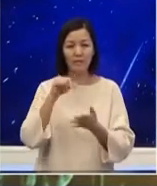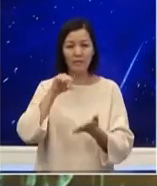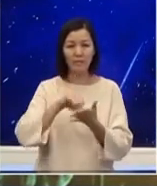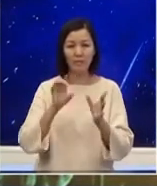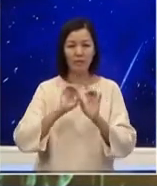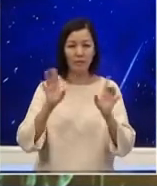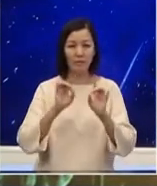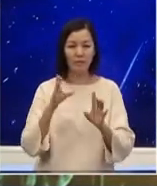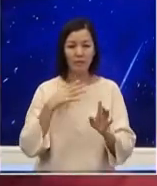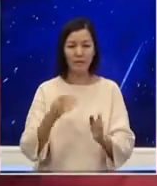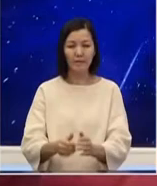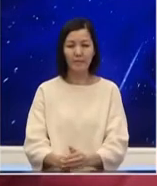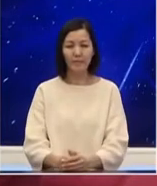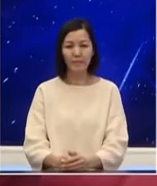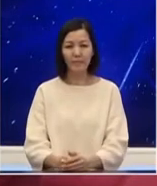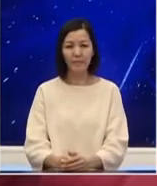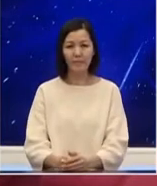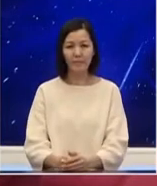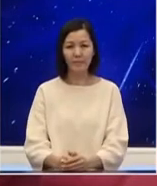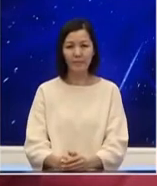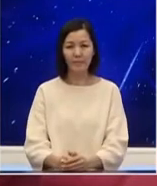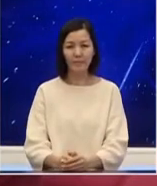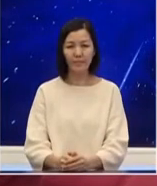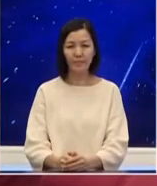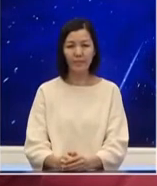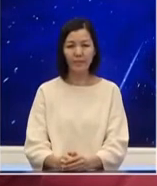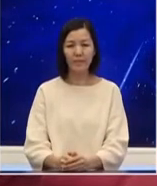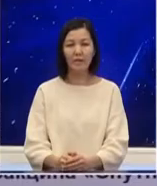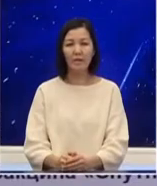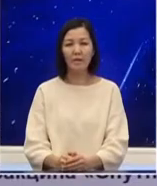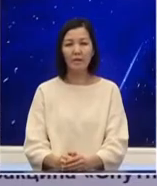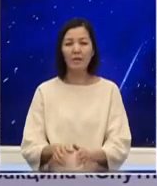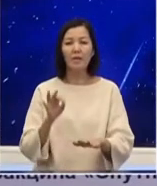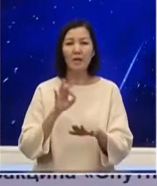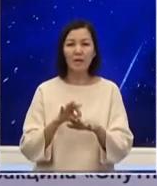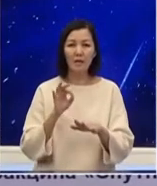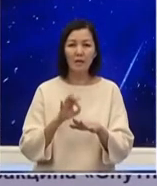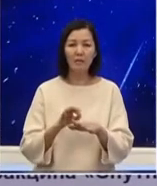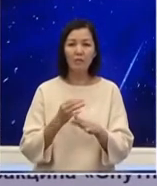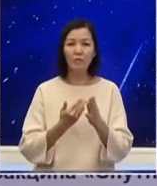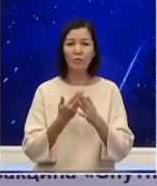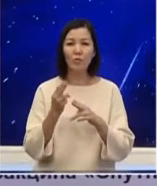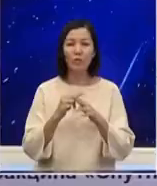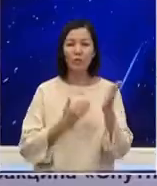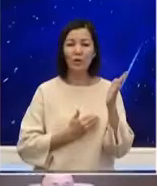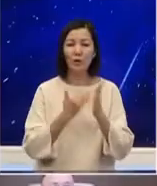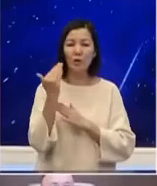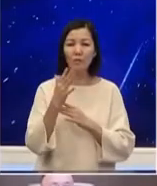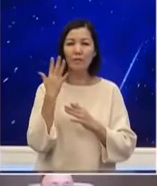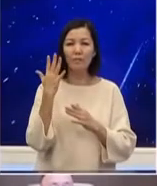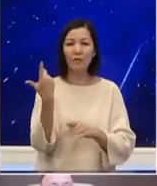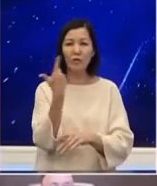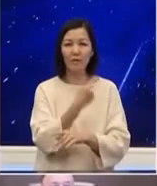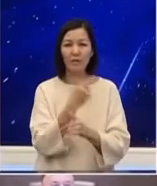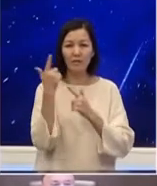берді. Қаз COVID-19 вакцинасы әлемдегі қауіптілік деңгейі төмен екпелер қатарында. Бүгінге отандық 5 түрлі